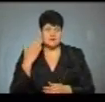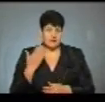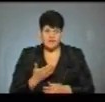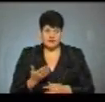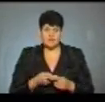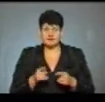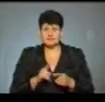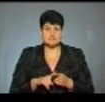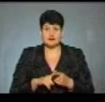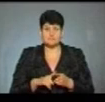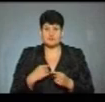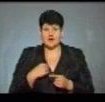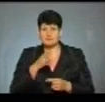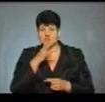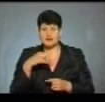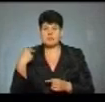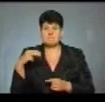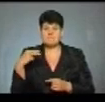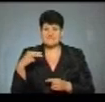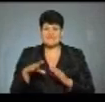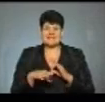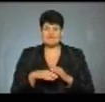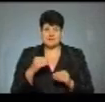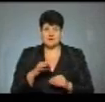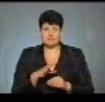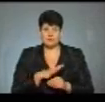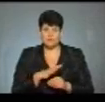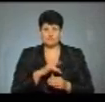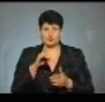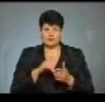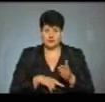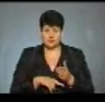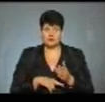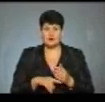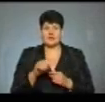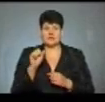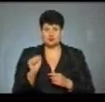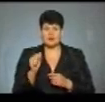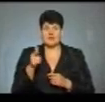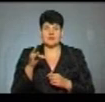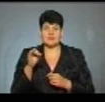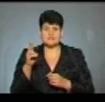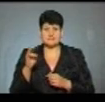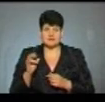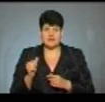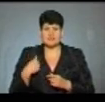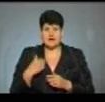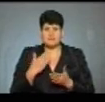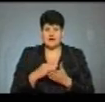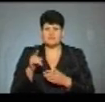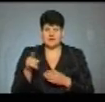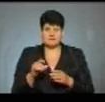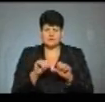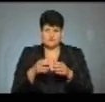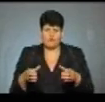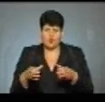я під час президентських виборів був довіреною особою Анатолія Герценка, і я мав вже там сформовану команду. Тому